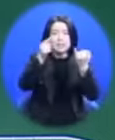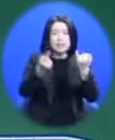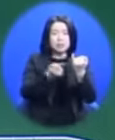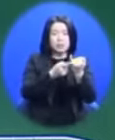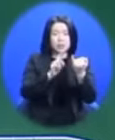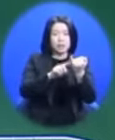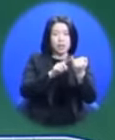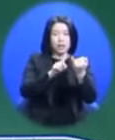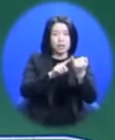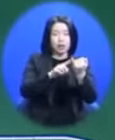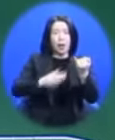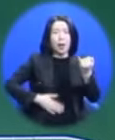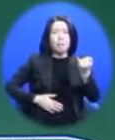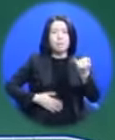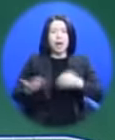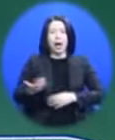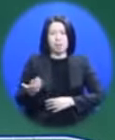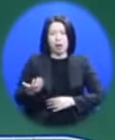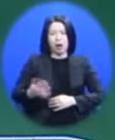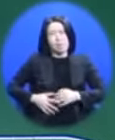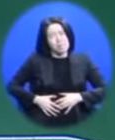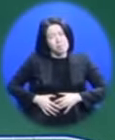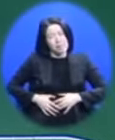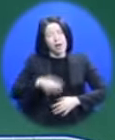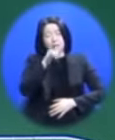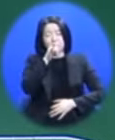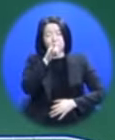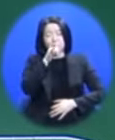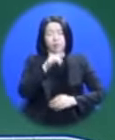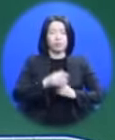배가 아프다며 배를 움츠러지고 있었습니다.